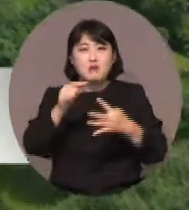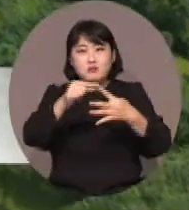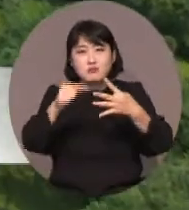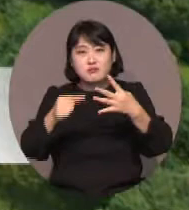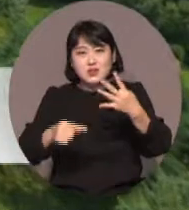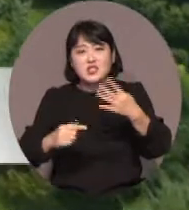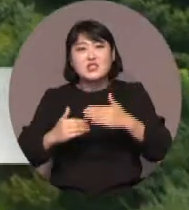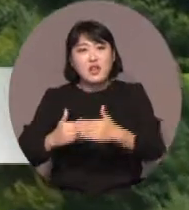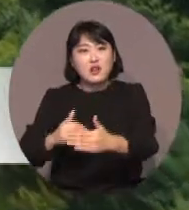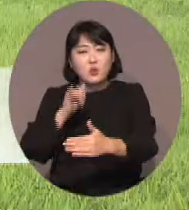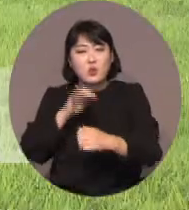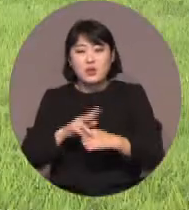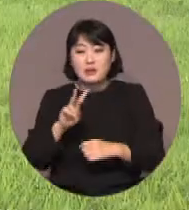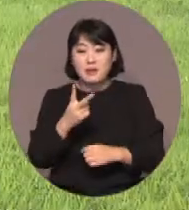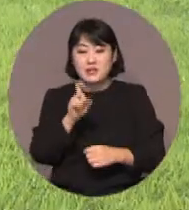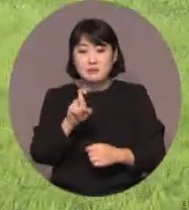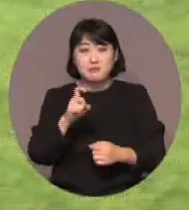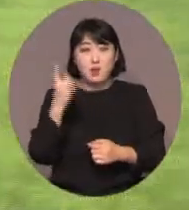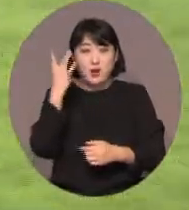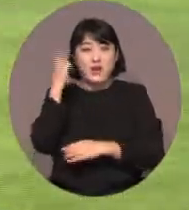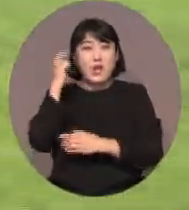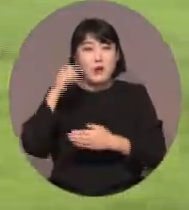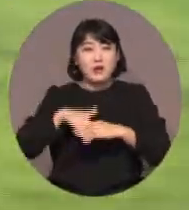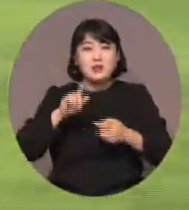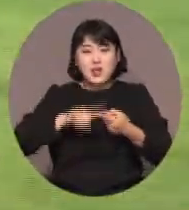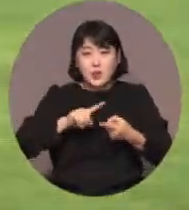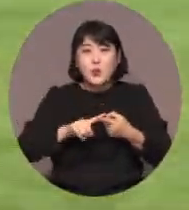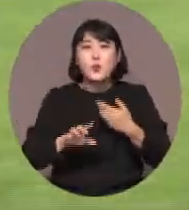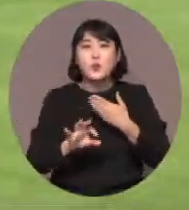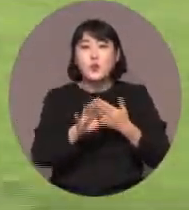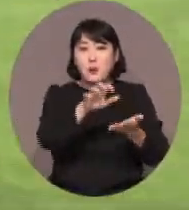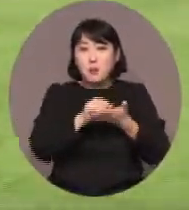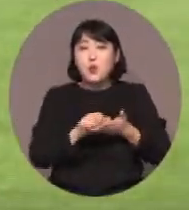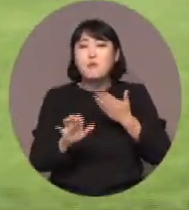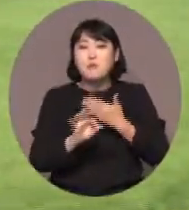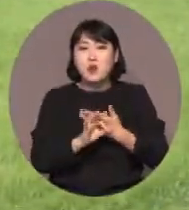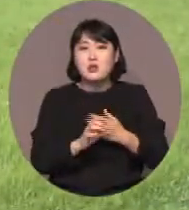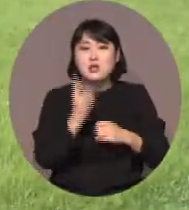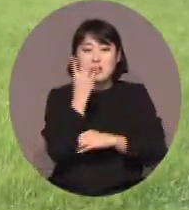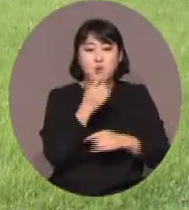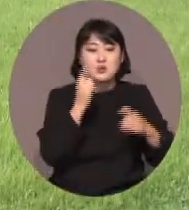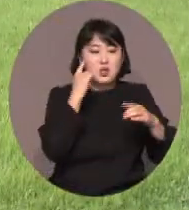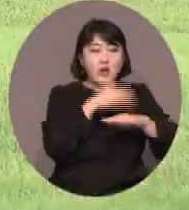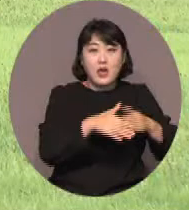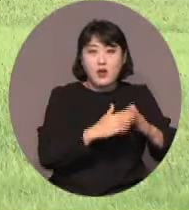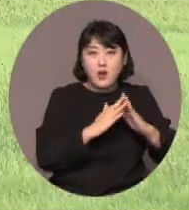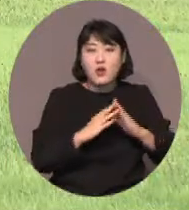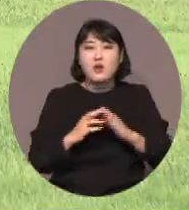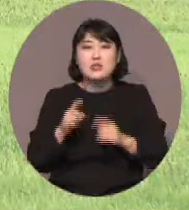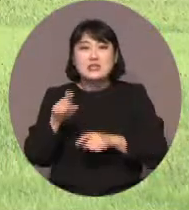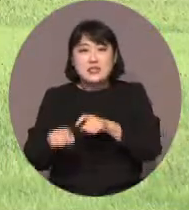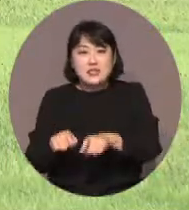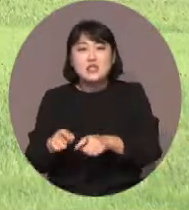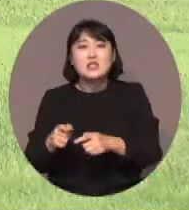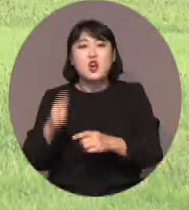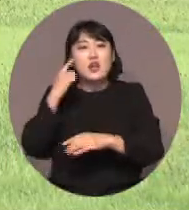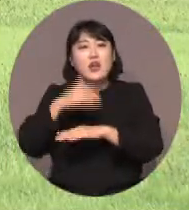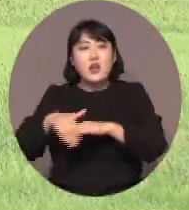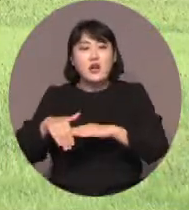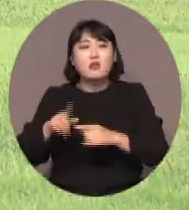210억원이 확보될 경우 기본 설계와 실시설계의 동시 추진이 가능해 오는 2027년 대전